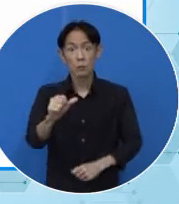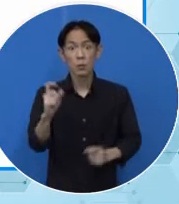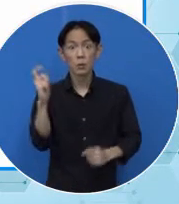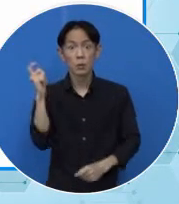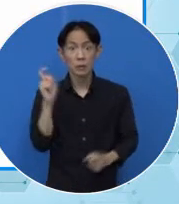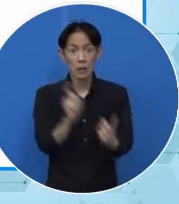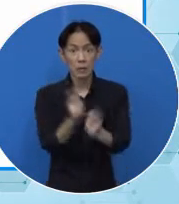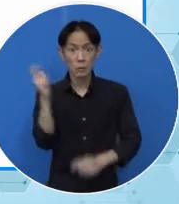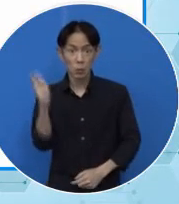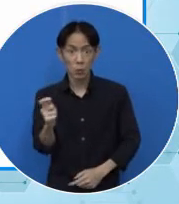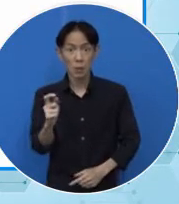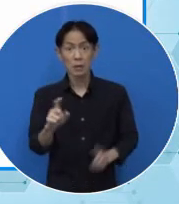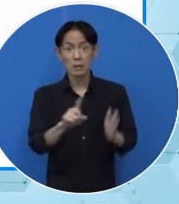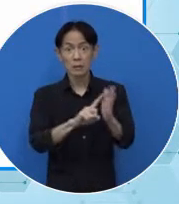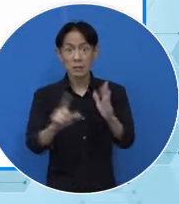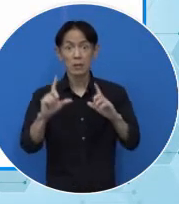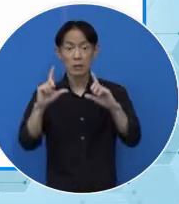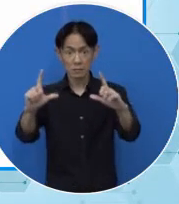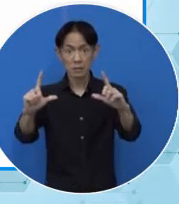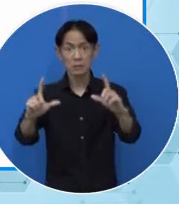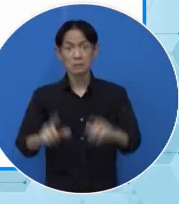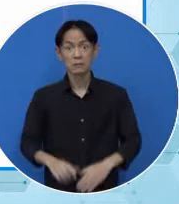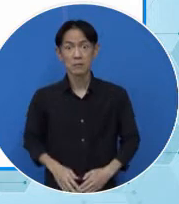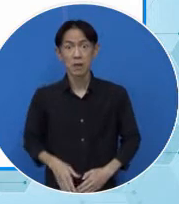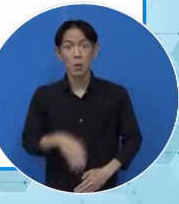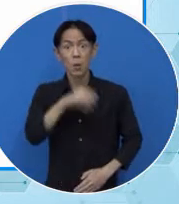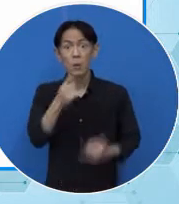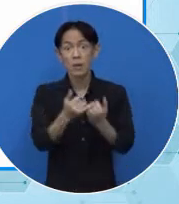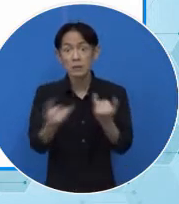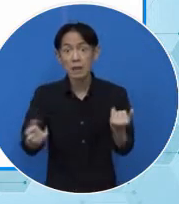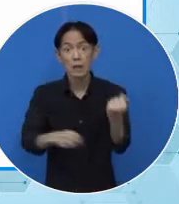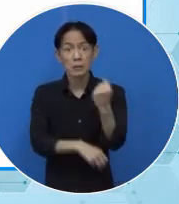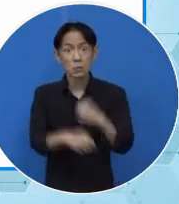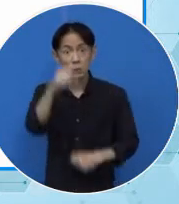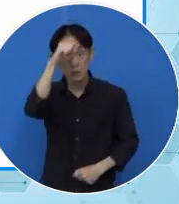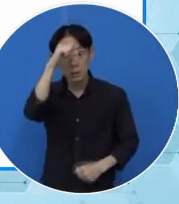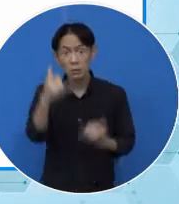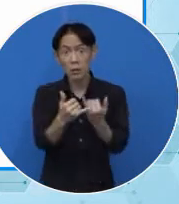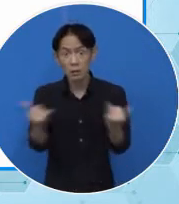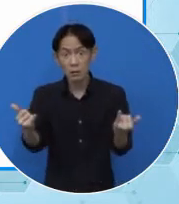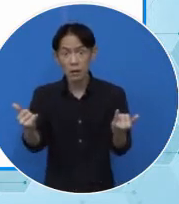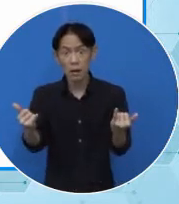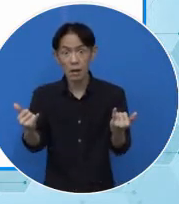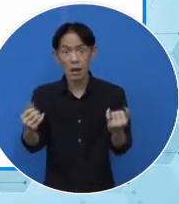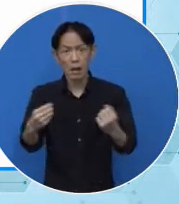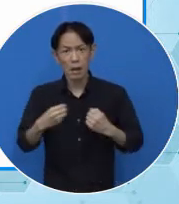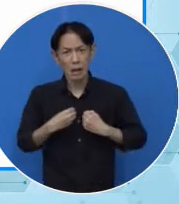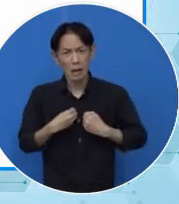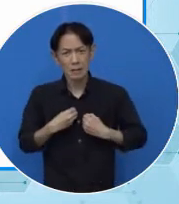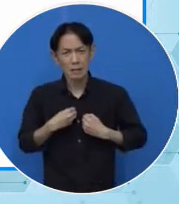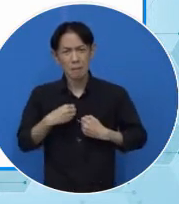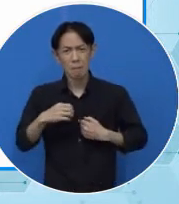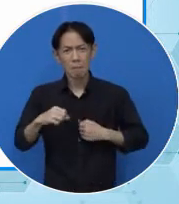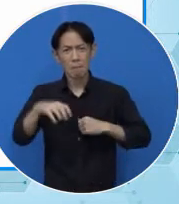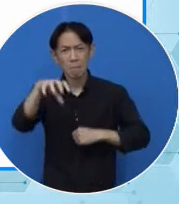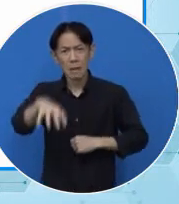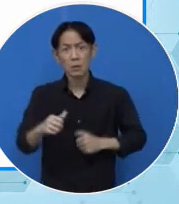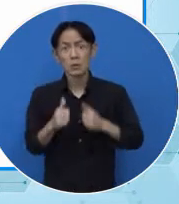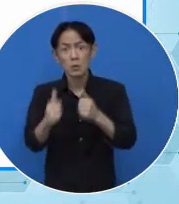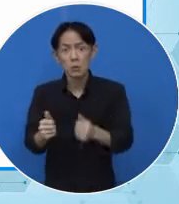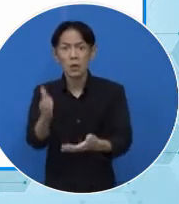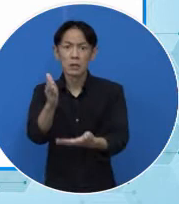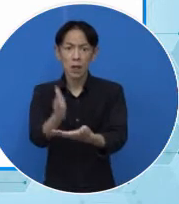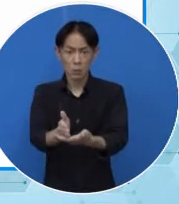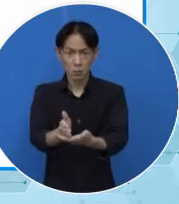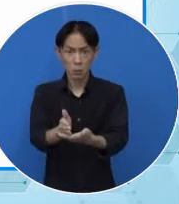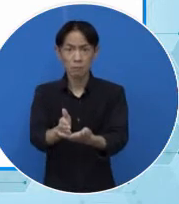BA.5 対策強化宣言を発令しています。高齢者や基礎疾患のある方などは感染リスクが高い場所への外出は